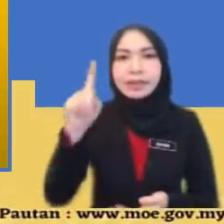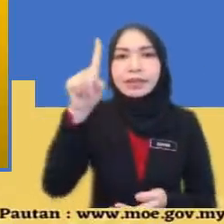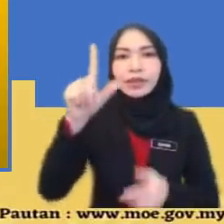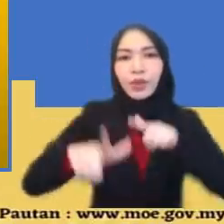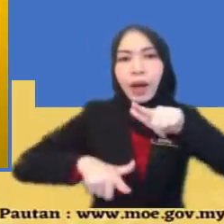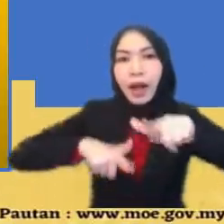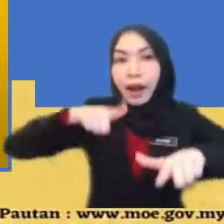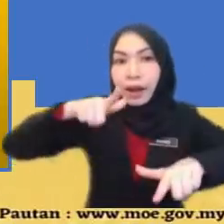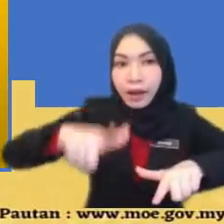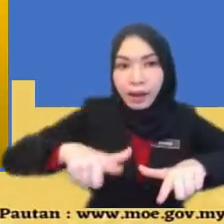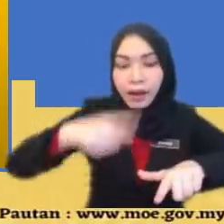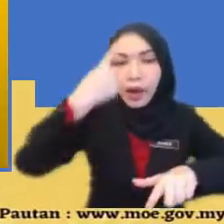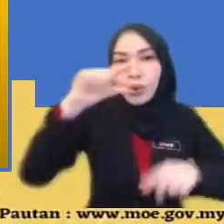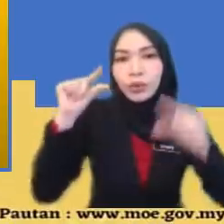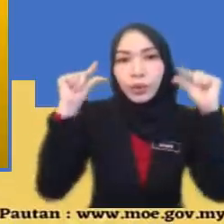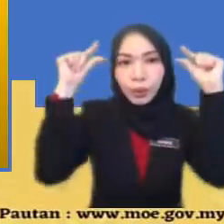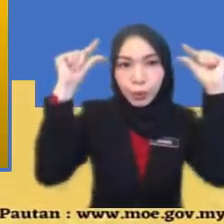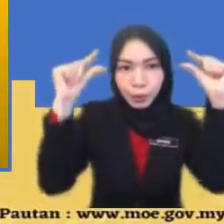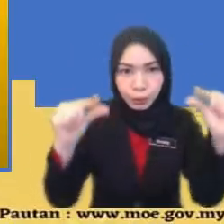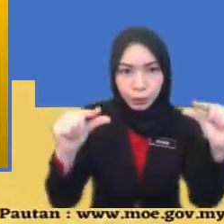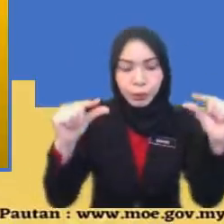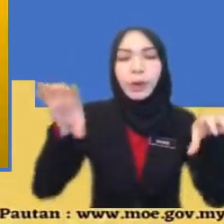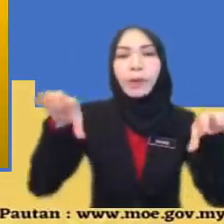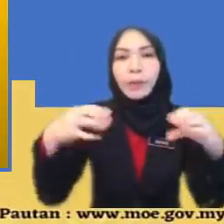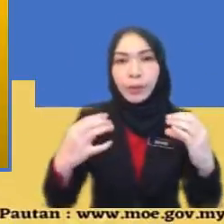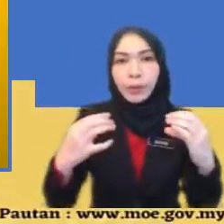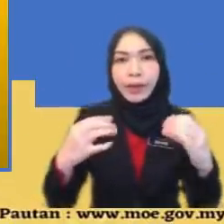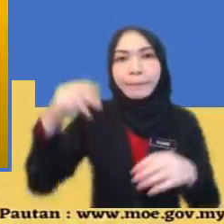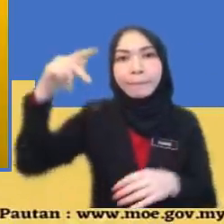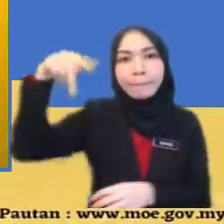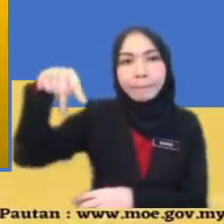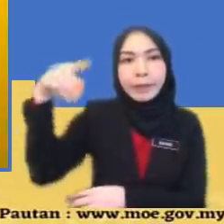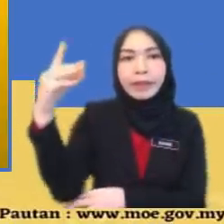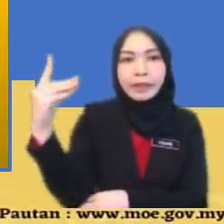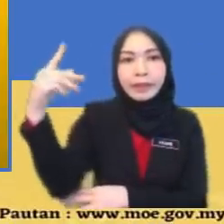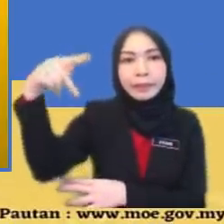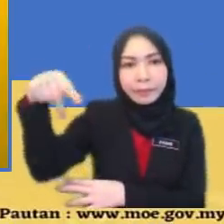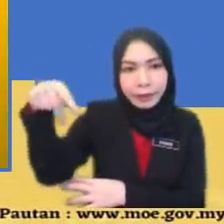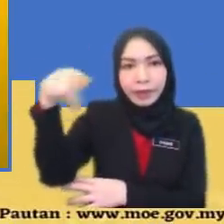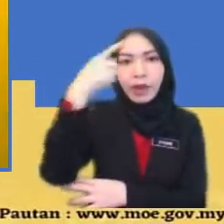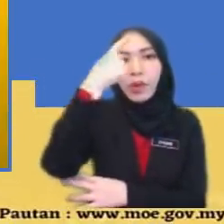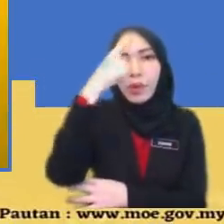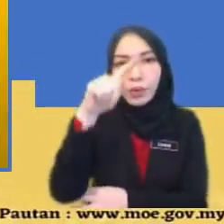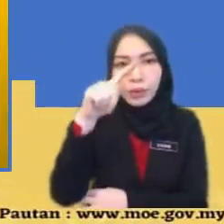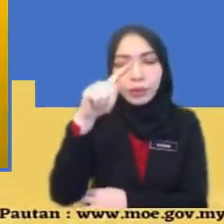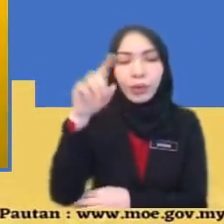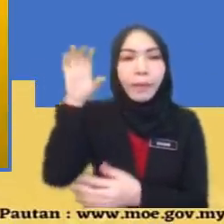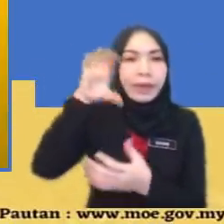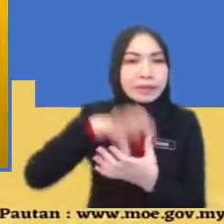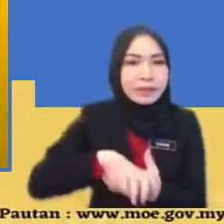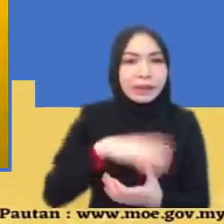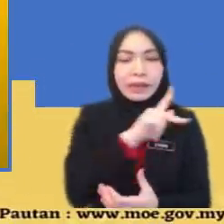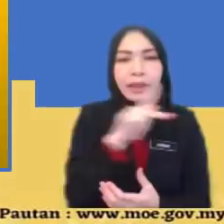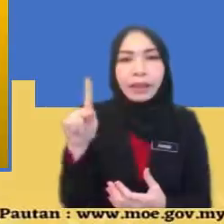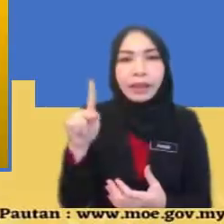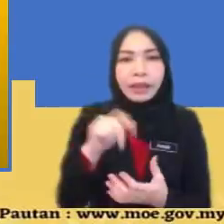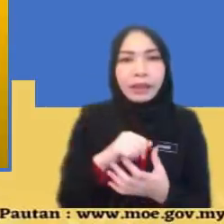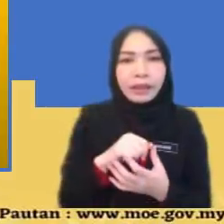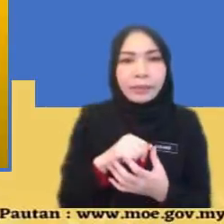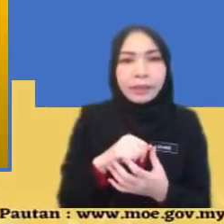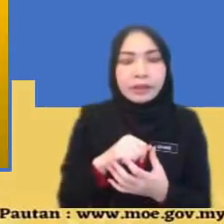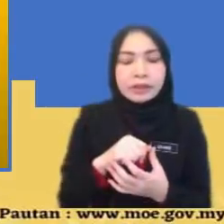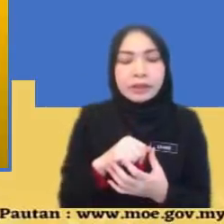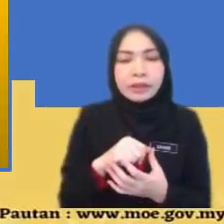bagi guru untuk mereka melaksanakan sesi PDP bagi memastikan murid-murid dapat menguasai